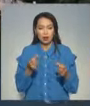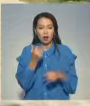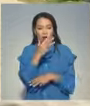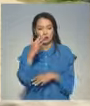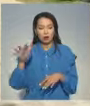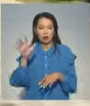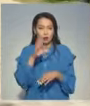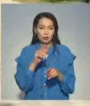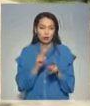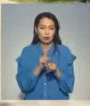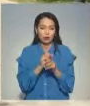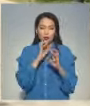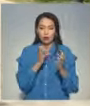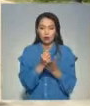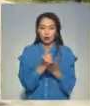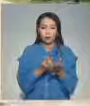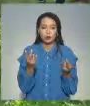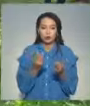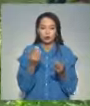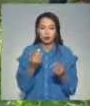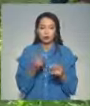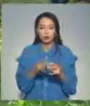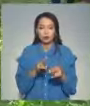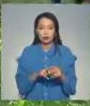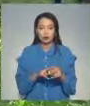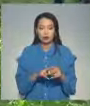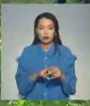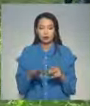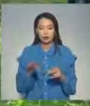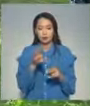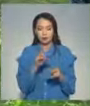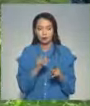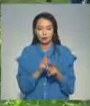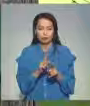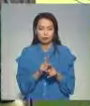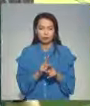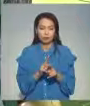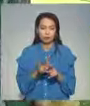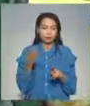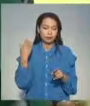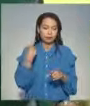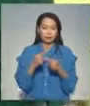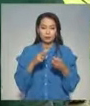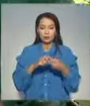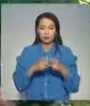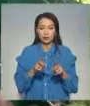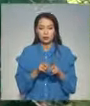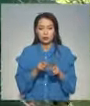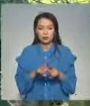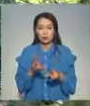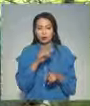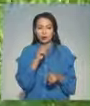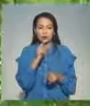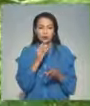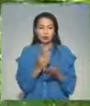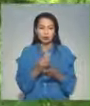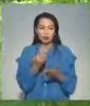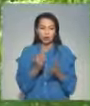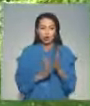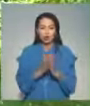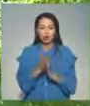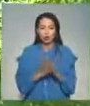тұруы тиіс. Бірақ қара жерге шөп шығарудың өзі оңай шаруа емес. Өйткені бақшаны күндізіне баласындай мәпелеп, маңдай терімен суғаратын бағбанның жалақысы